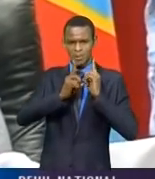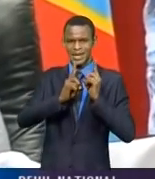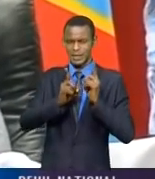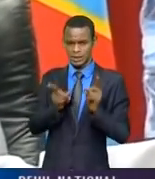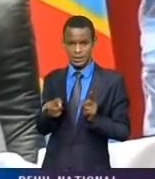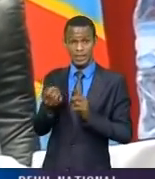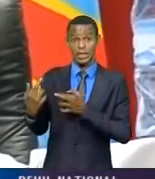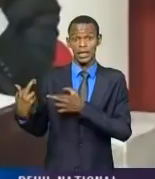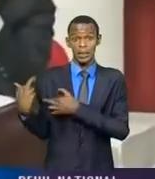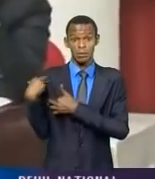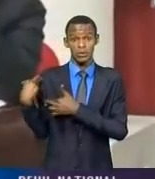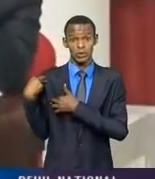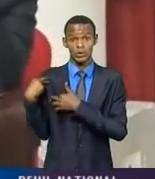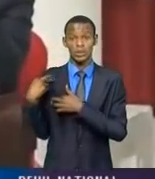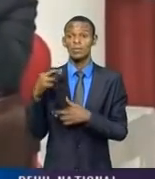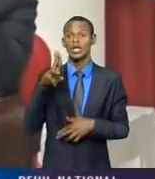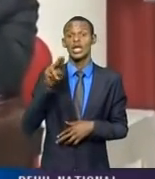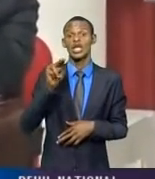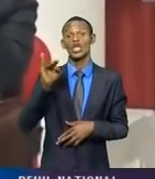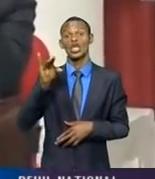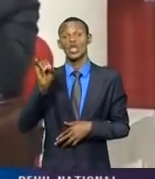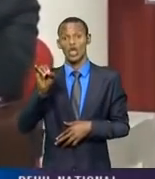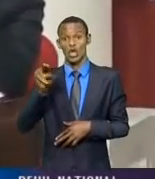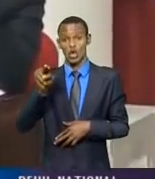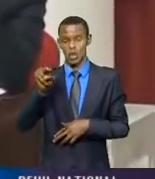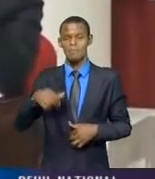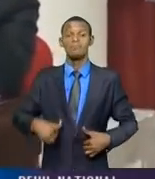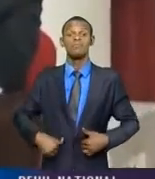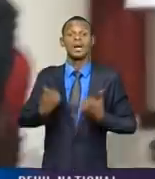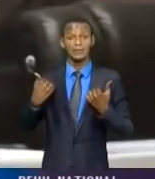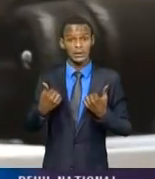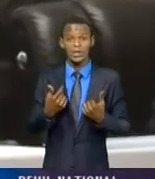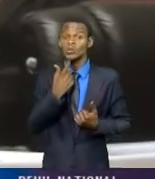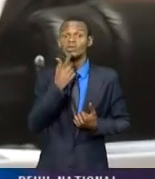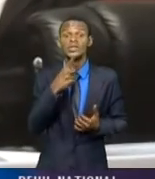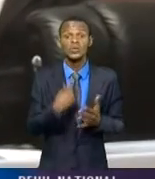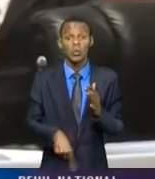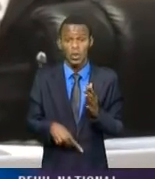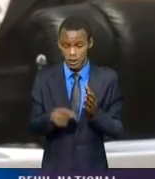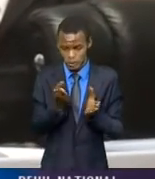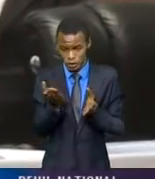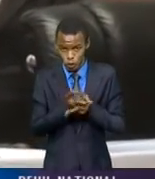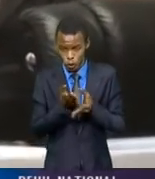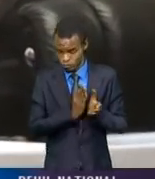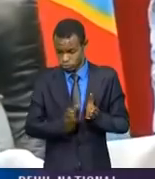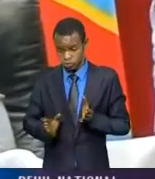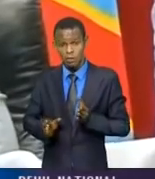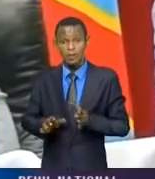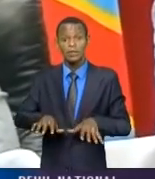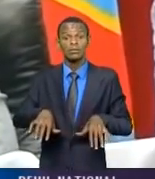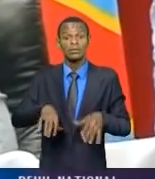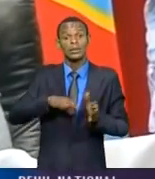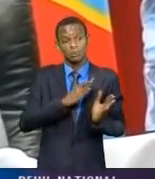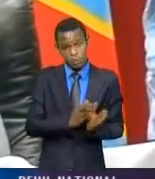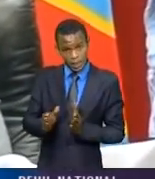expliqué que l'élaboration de ce document permettra à son institution d'atteindre ses objectifs développement urbain messieurs